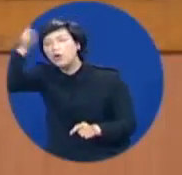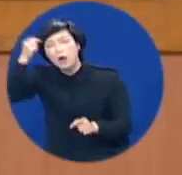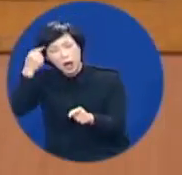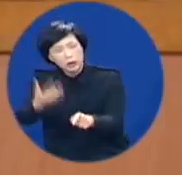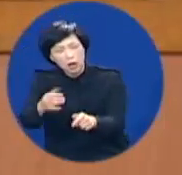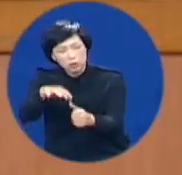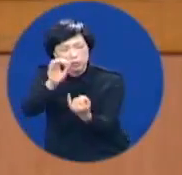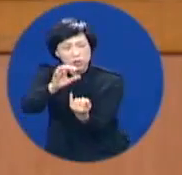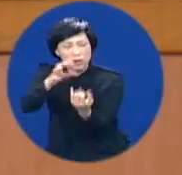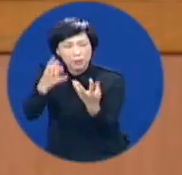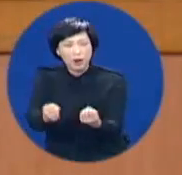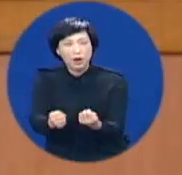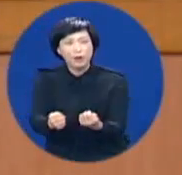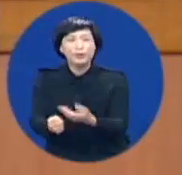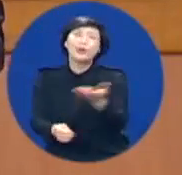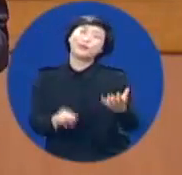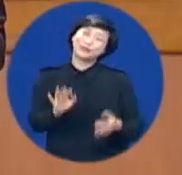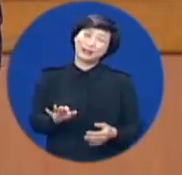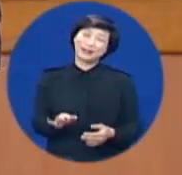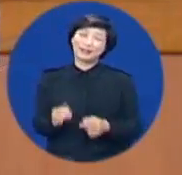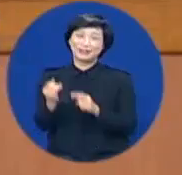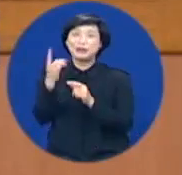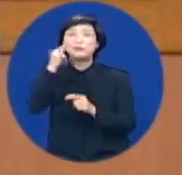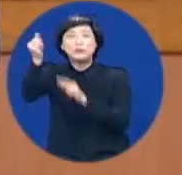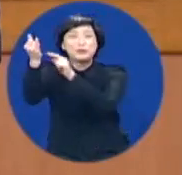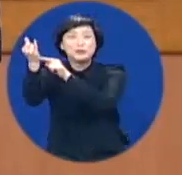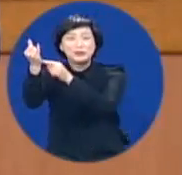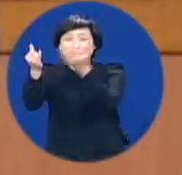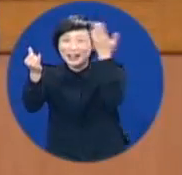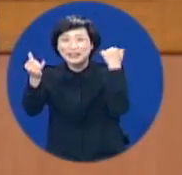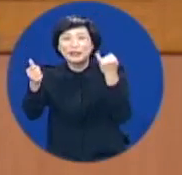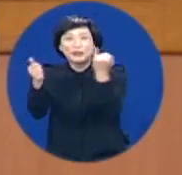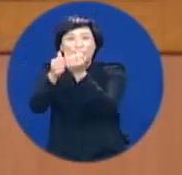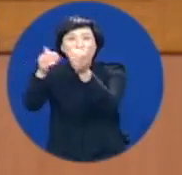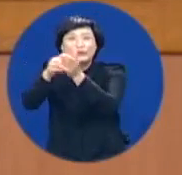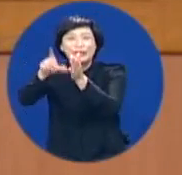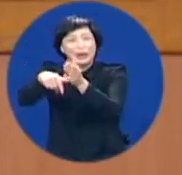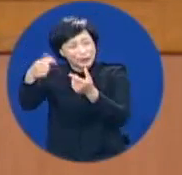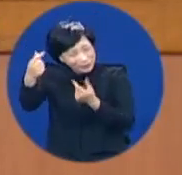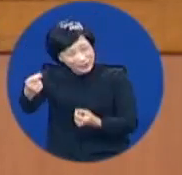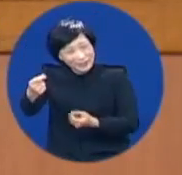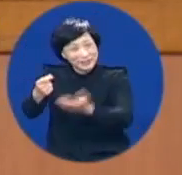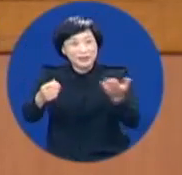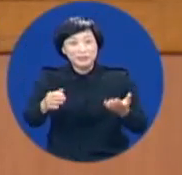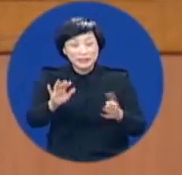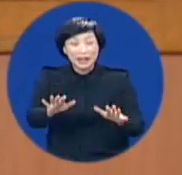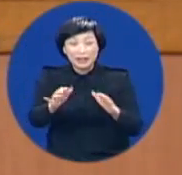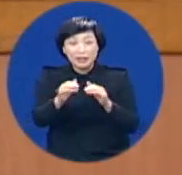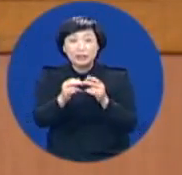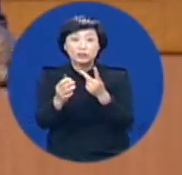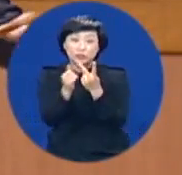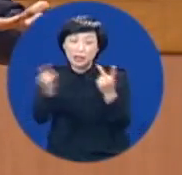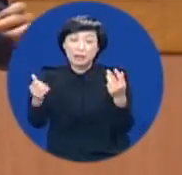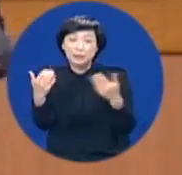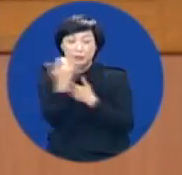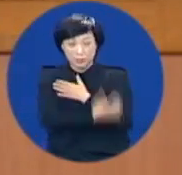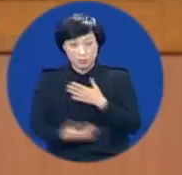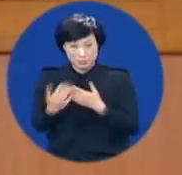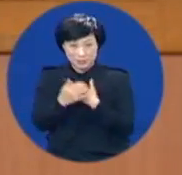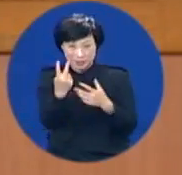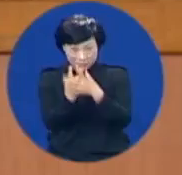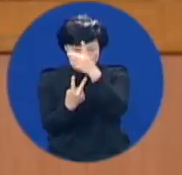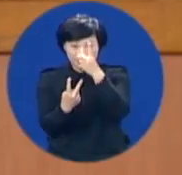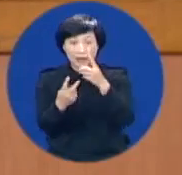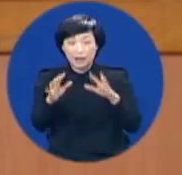말이오. 둘이 합하여 한 몸을 이룰지니 사람이 나누지 못하느니라. 이게 부모를